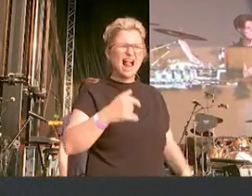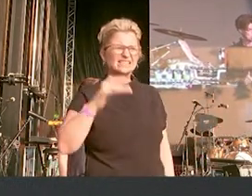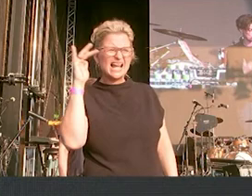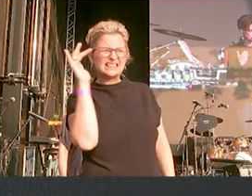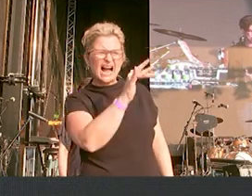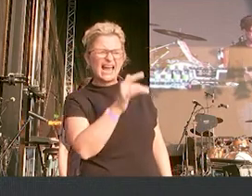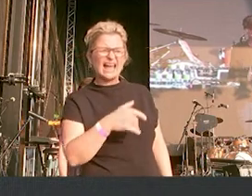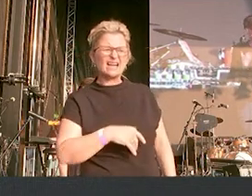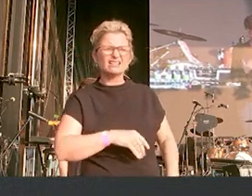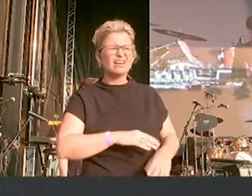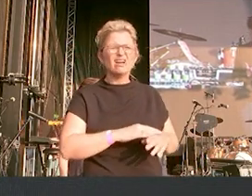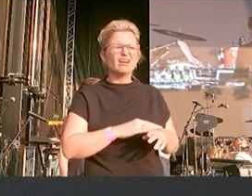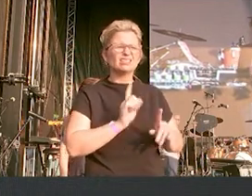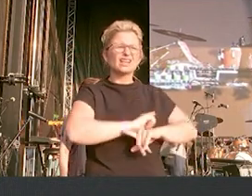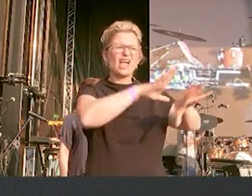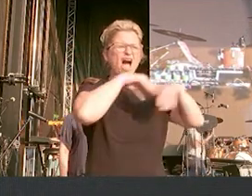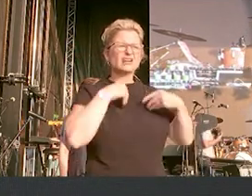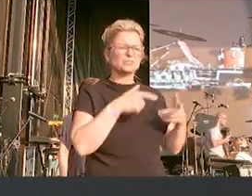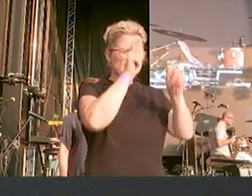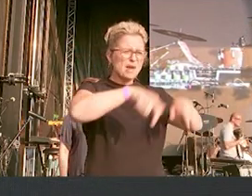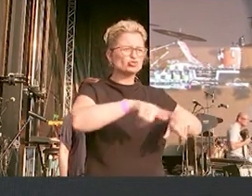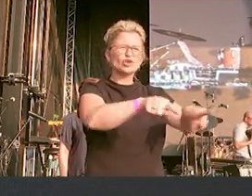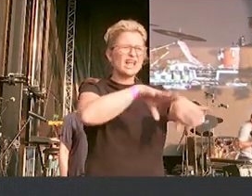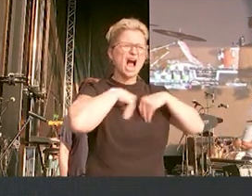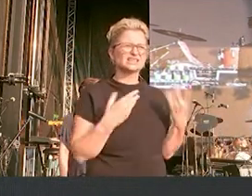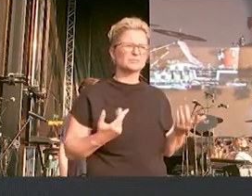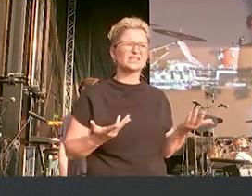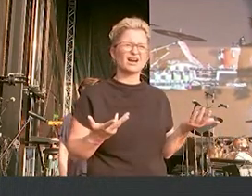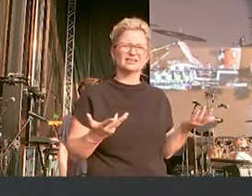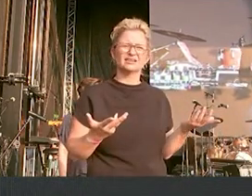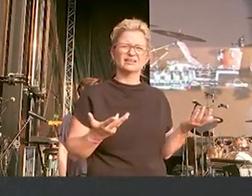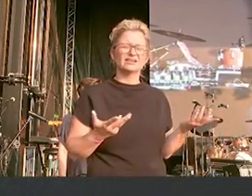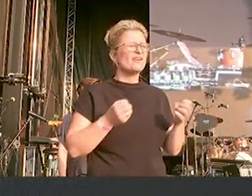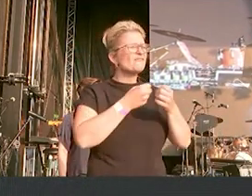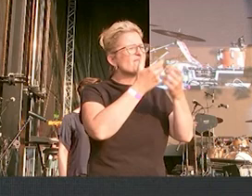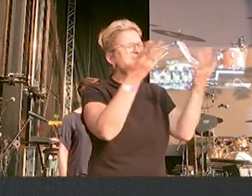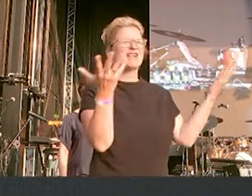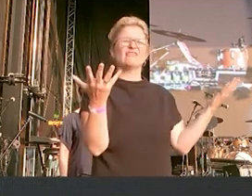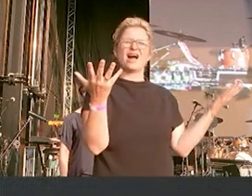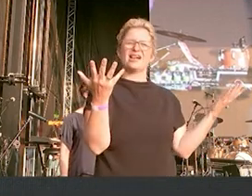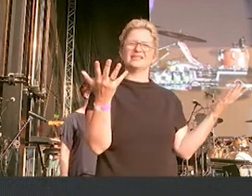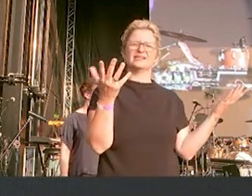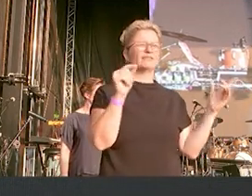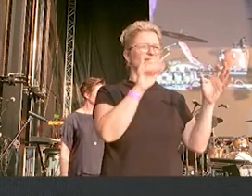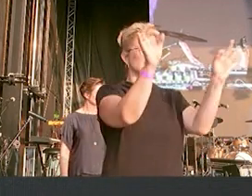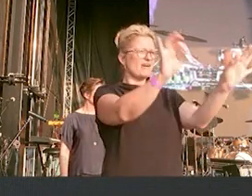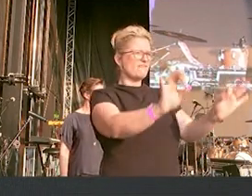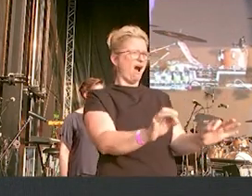individuellen Eigenschaften, Neigungen, Bedürfnissen und Fähigkeiten zu bekämpfen. Vielfalt ist keine